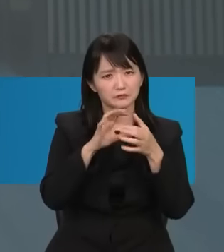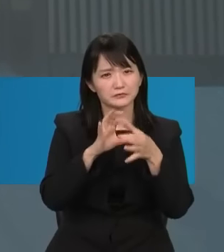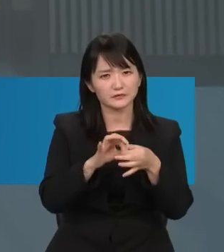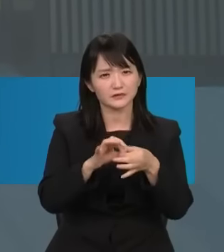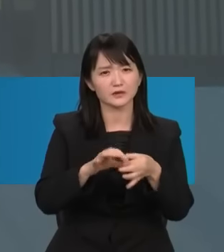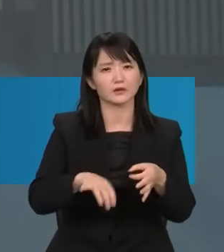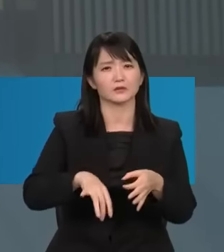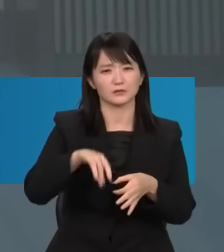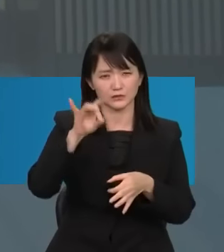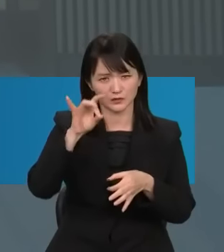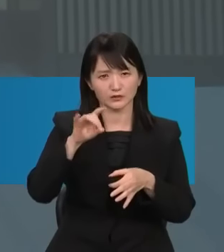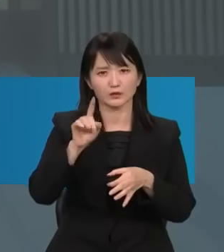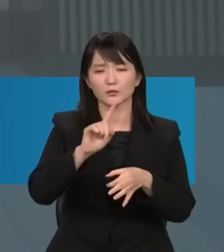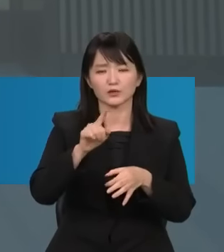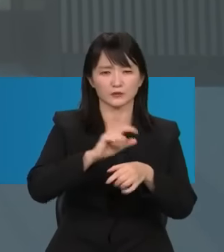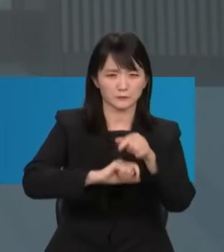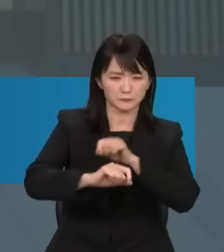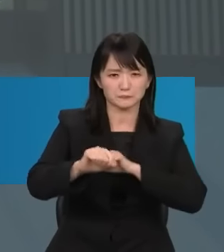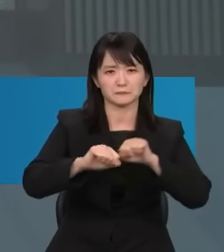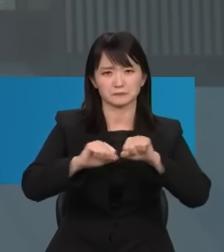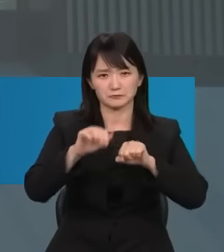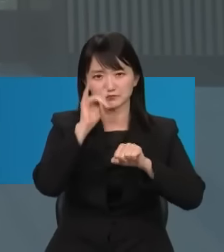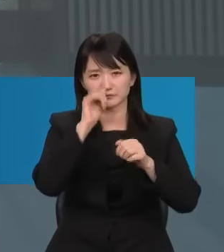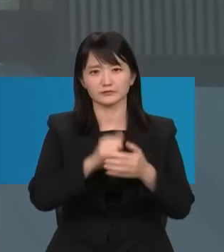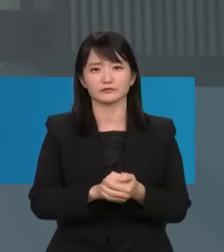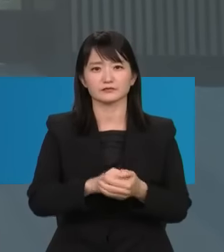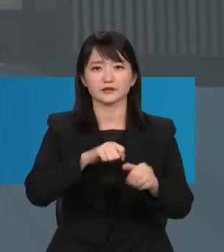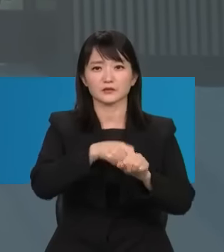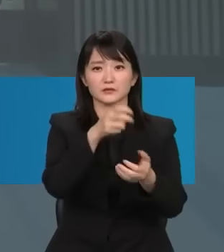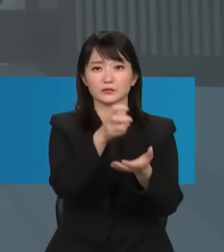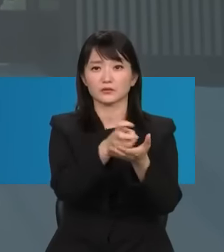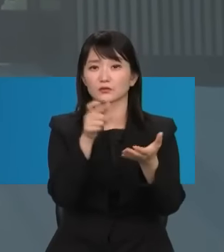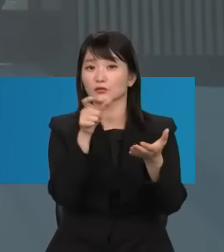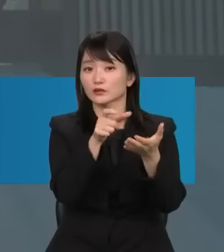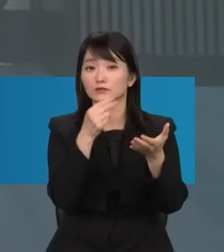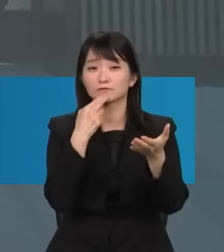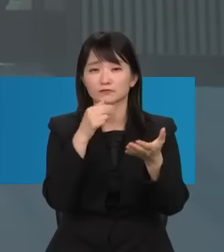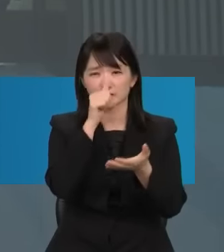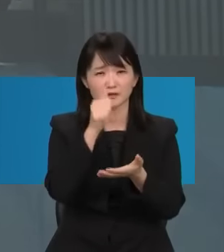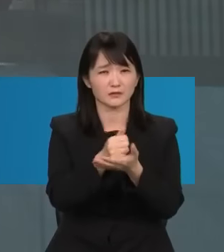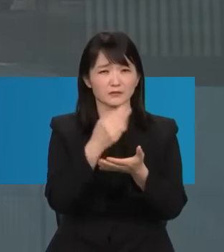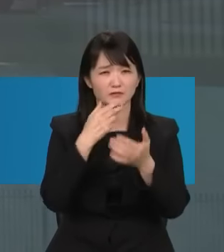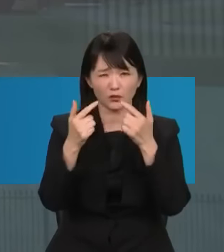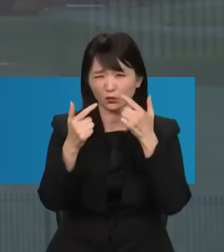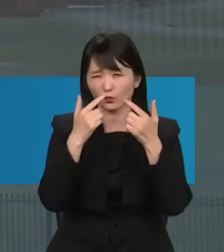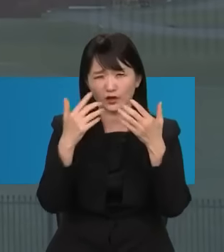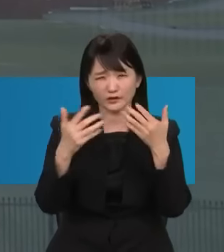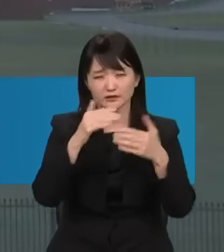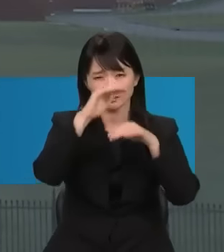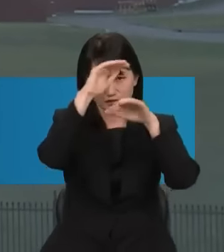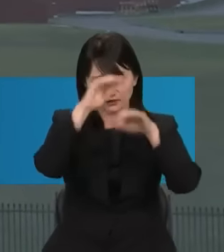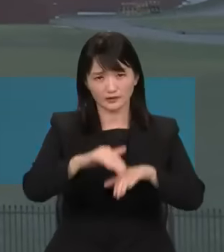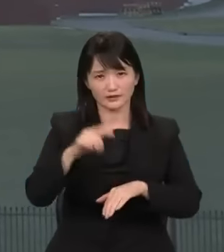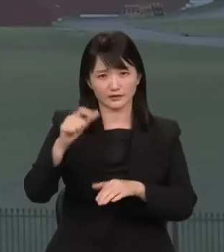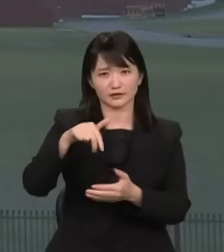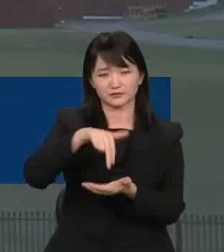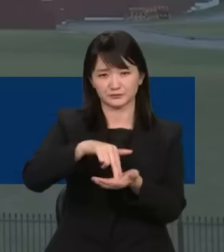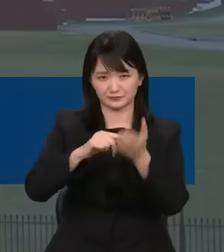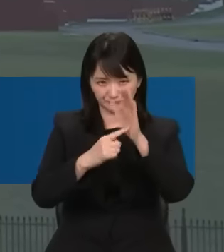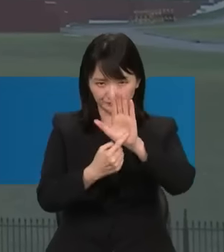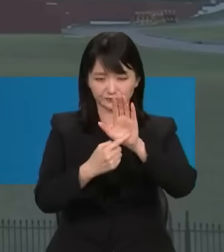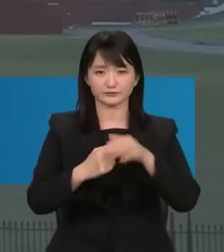적극적인 해명에 나섰습니다. 처벌 규정 자체가 없다면서 혐의 없음이 명백한 사안이라고 강경한 입장을 낸